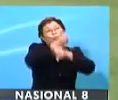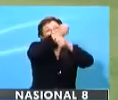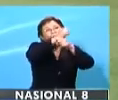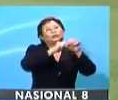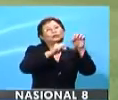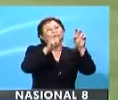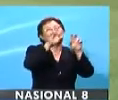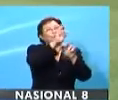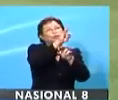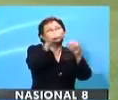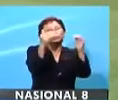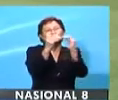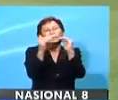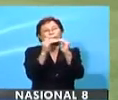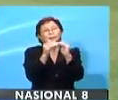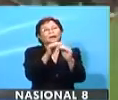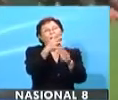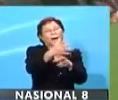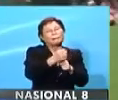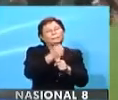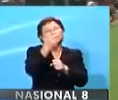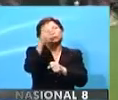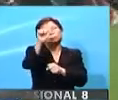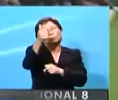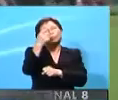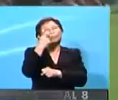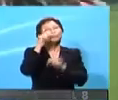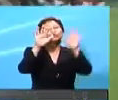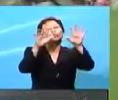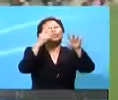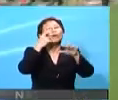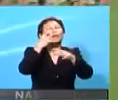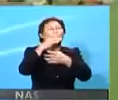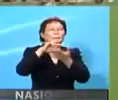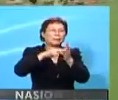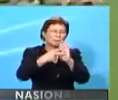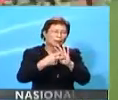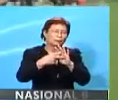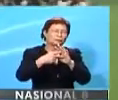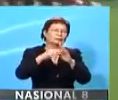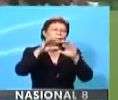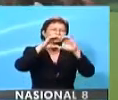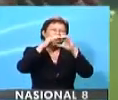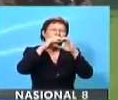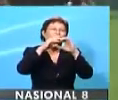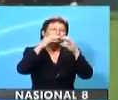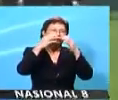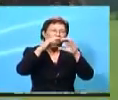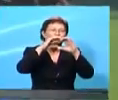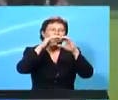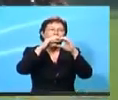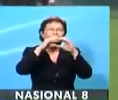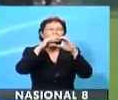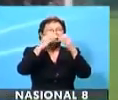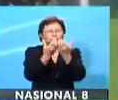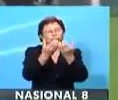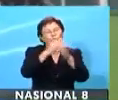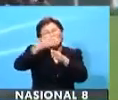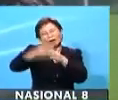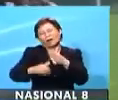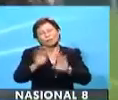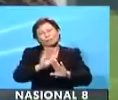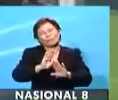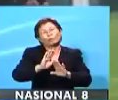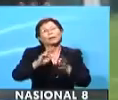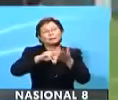7 seri dan mengumpul 10 mata, ia bukan bermakna perjuangan pasukan berstatus kelab itu sudah berakhir. Sambil itu, beliau